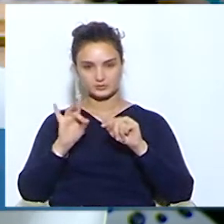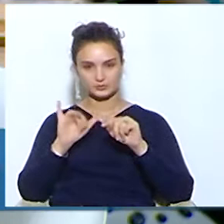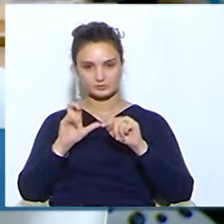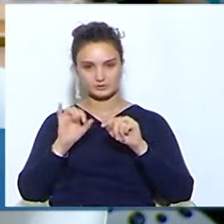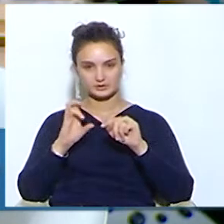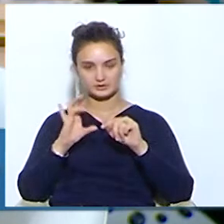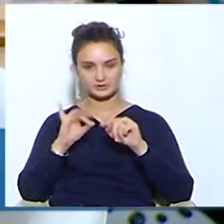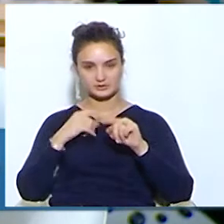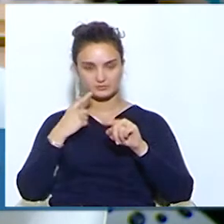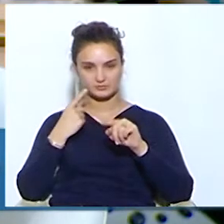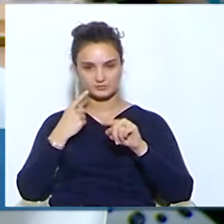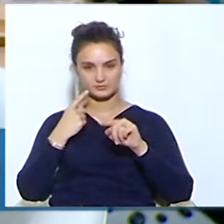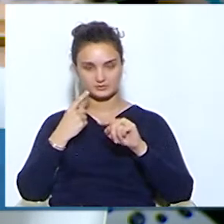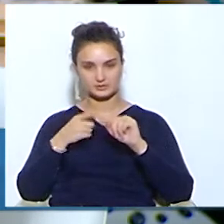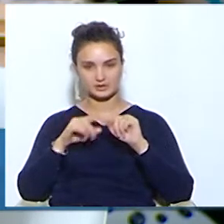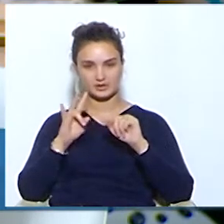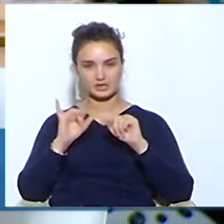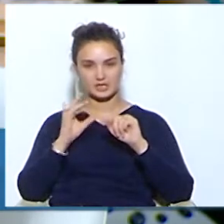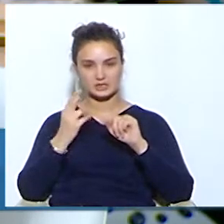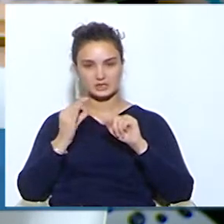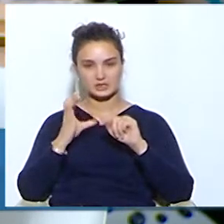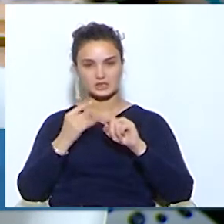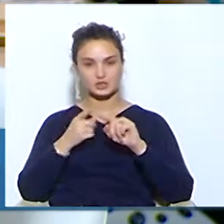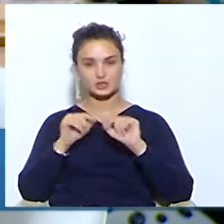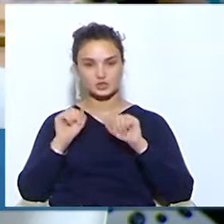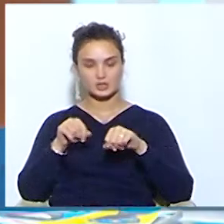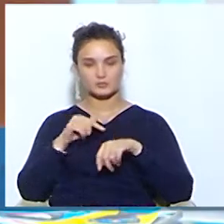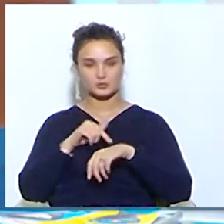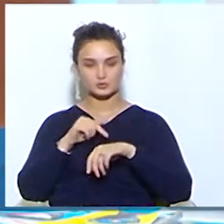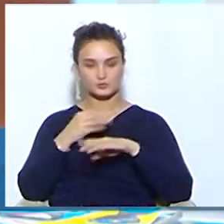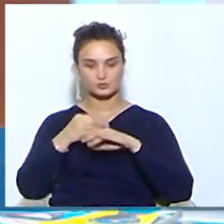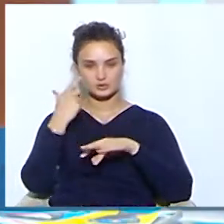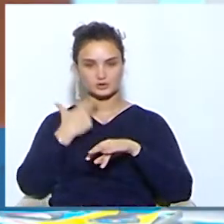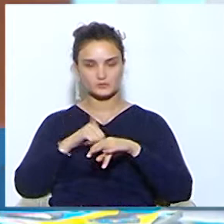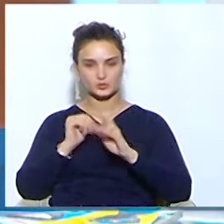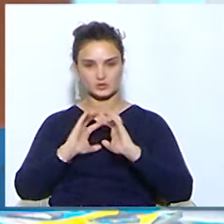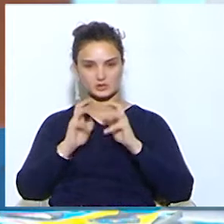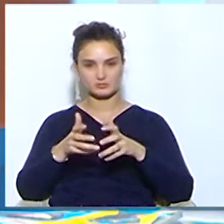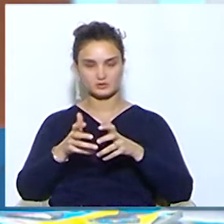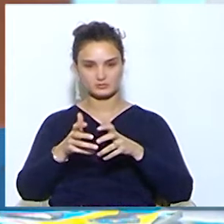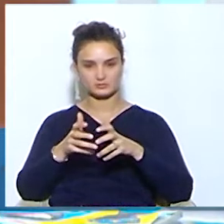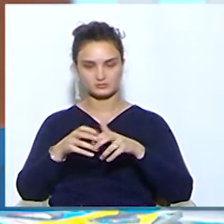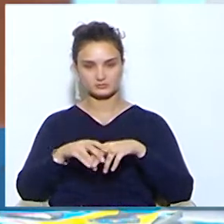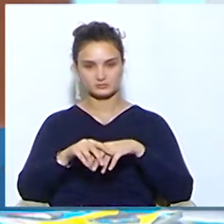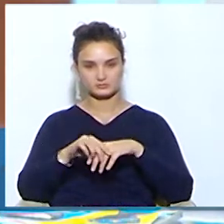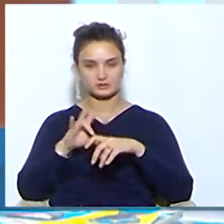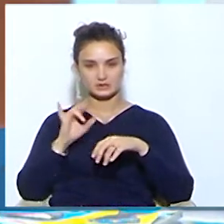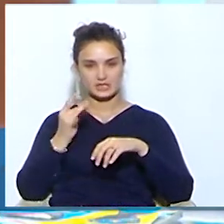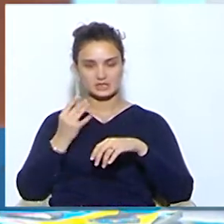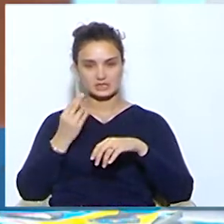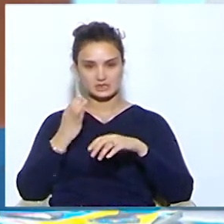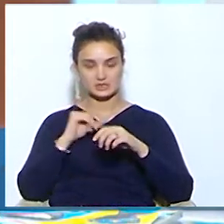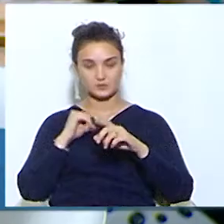ის იძახს, რომ ნარცისი შეიგრძნობს თავის თავს როგორც სამყაროს. ნარცისი არის